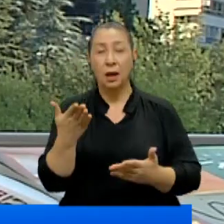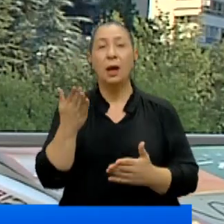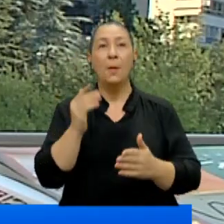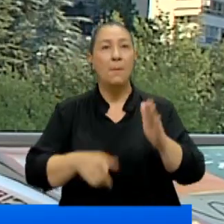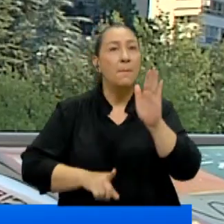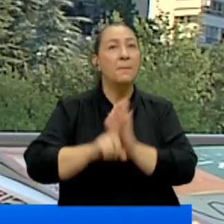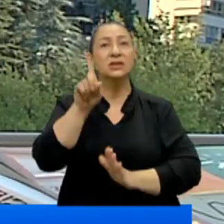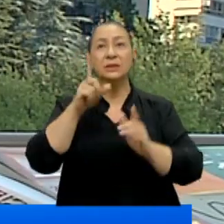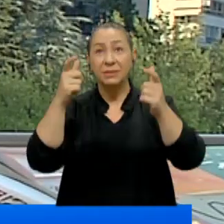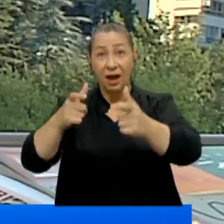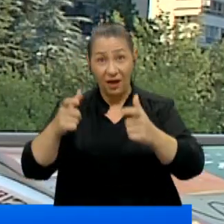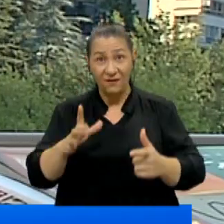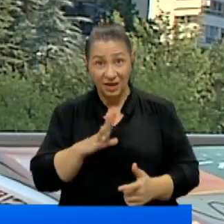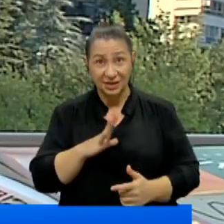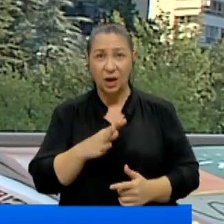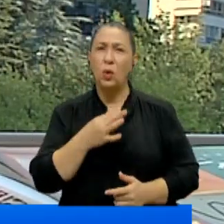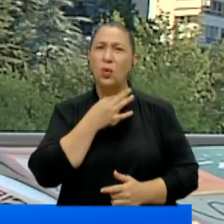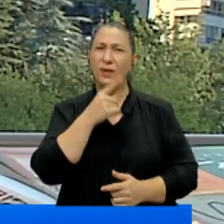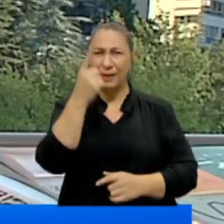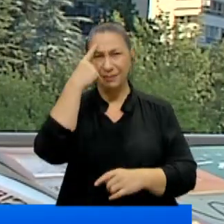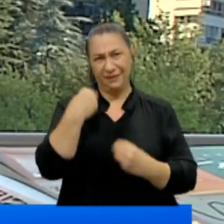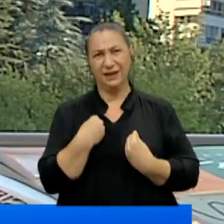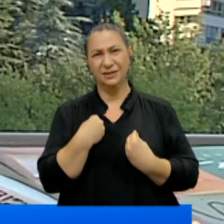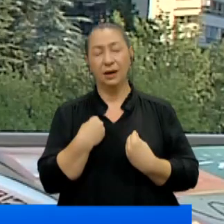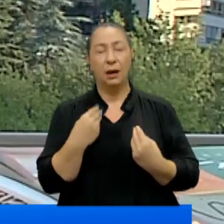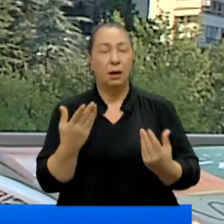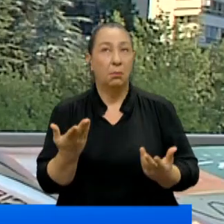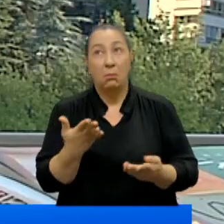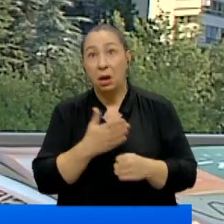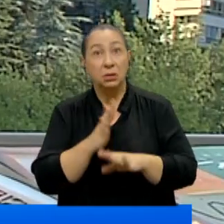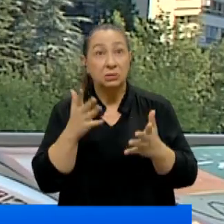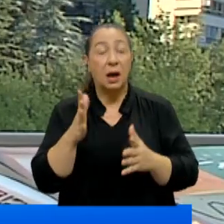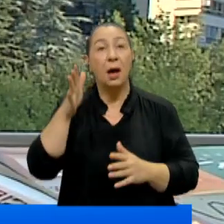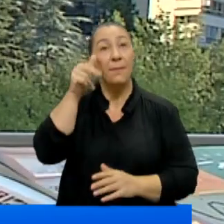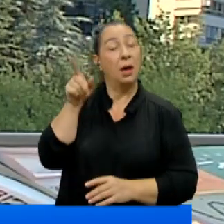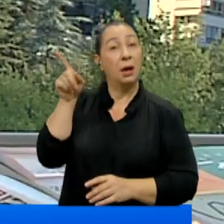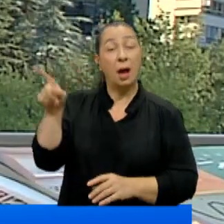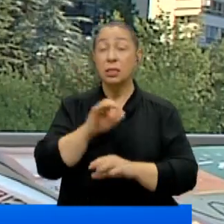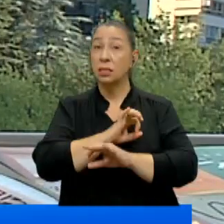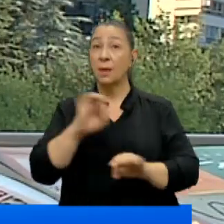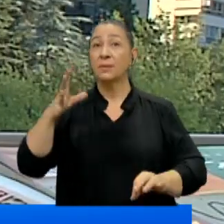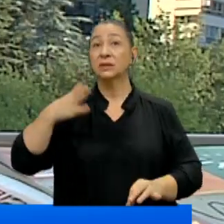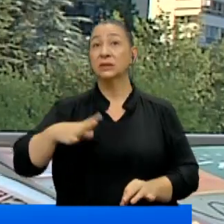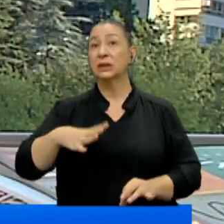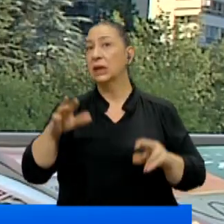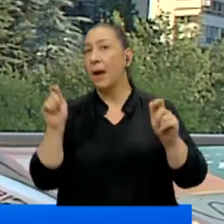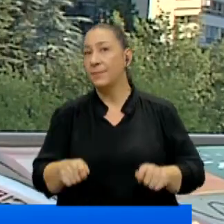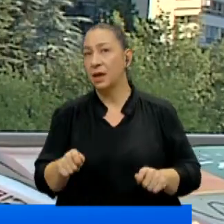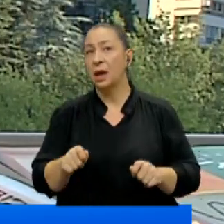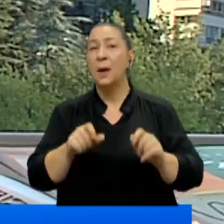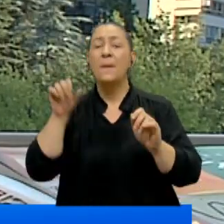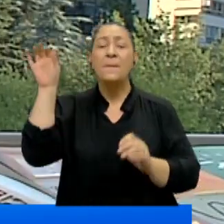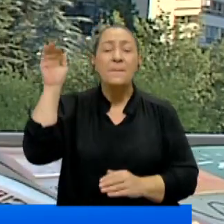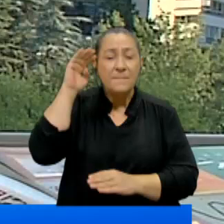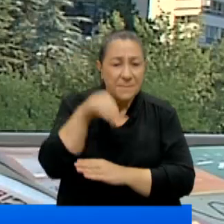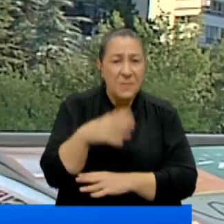başarıyla döndüğü bir coğrafya varsa lütfen siz bir hatırlatın. Aslında belki de Amerika Birleşik Devletleri tam da istediğini yaptı. Başarısız